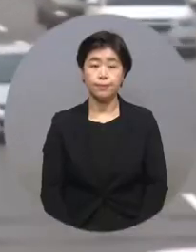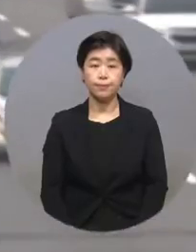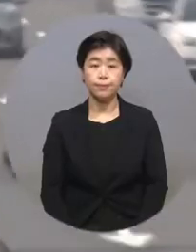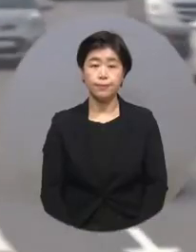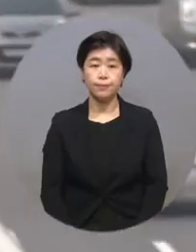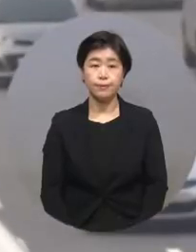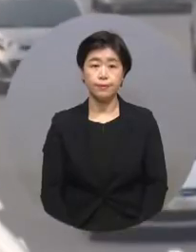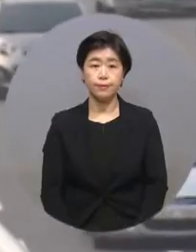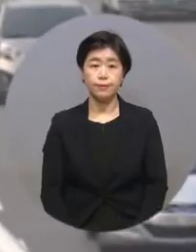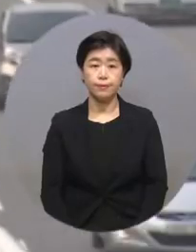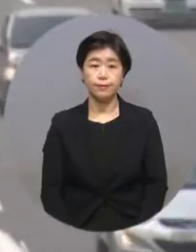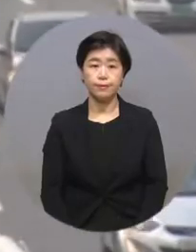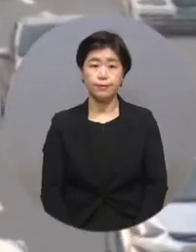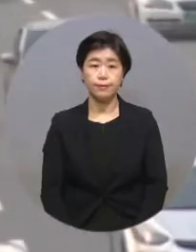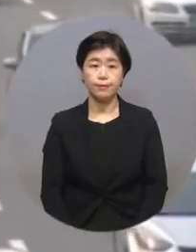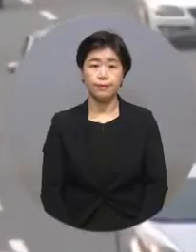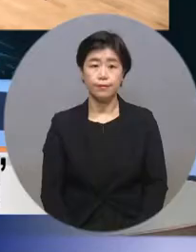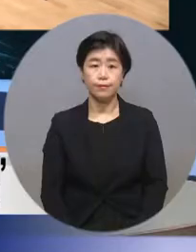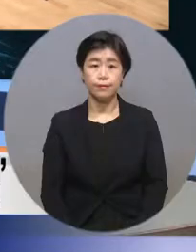뉴스 박순용입니다.